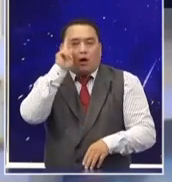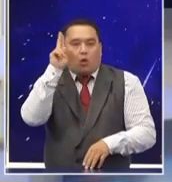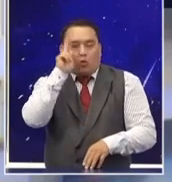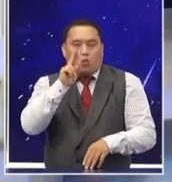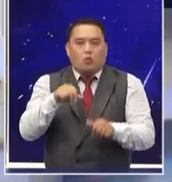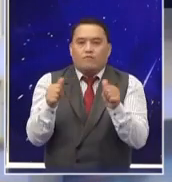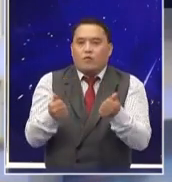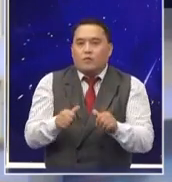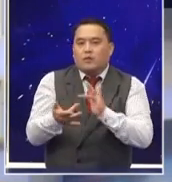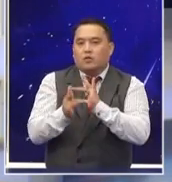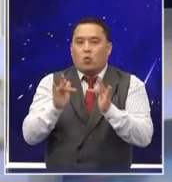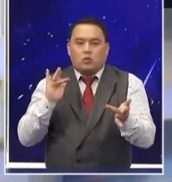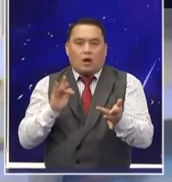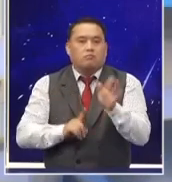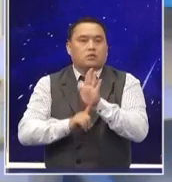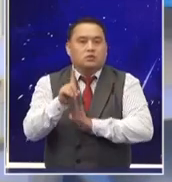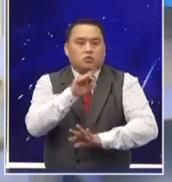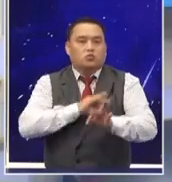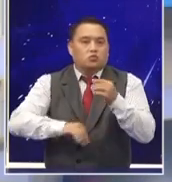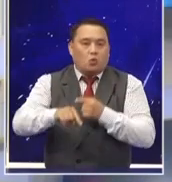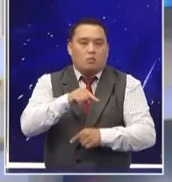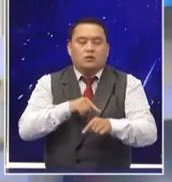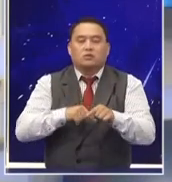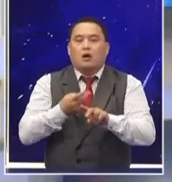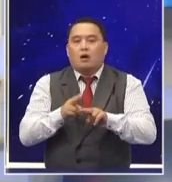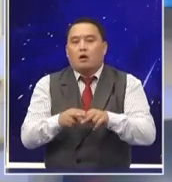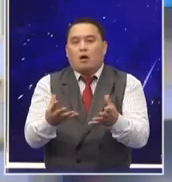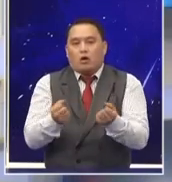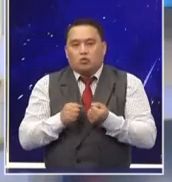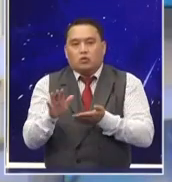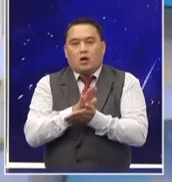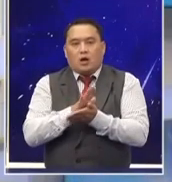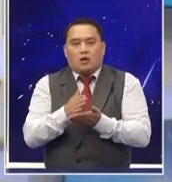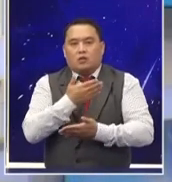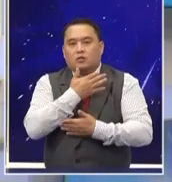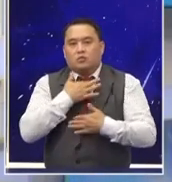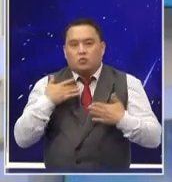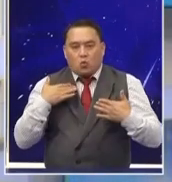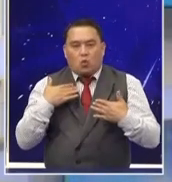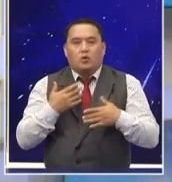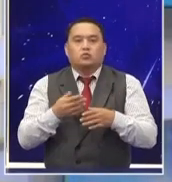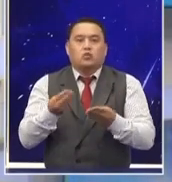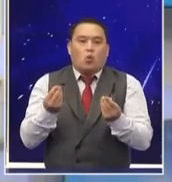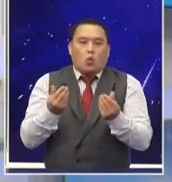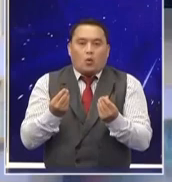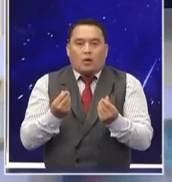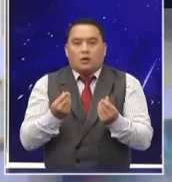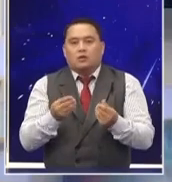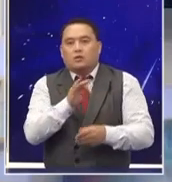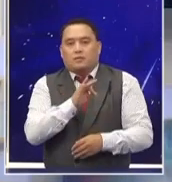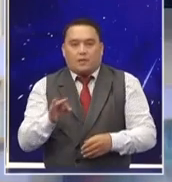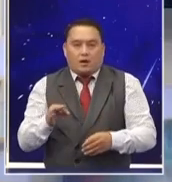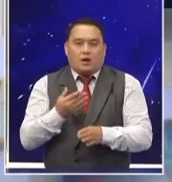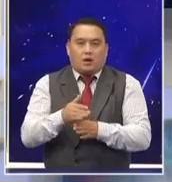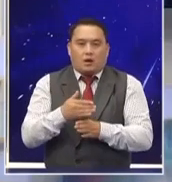онлайн форматқа өшкен. Бастау бизнес жобасына қатысып қайтарымсыз грант ұтып алғандар аз емес. Ал қомақты көлемдегі төмен пайызды